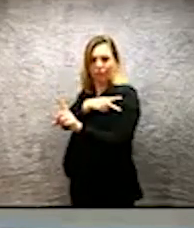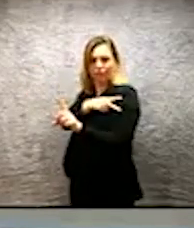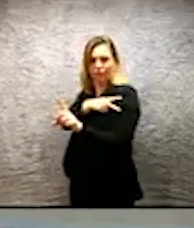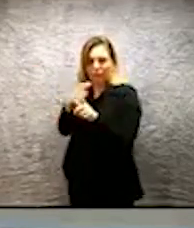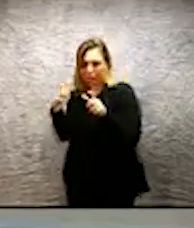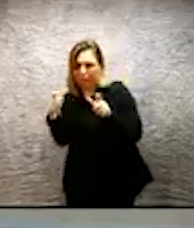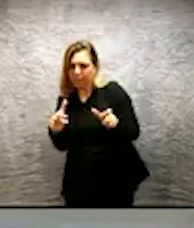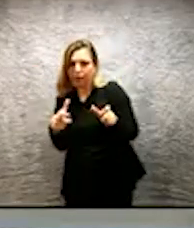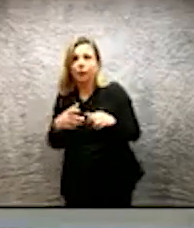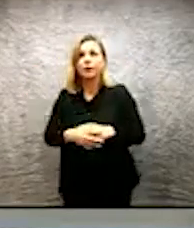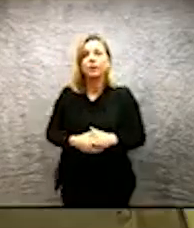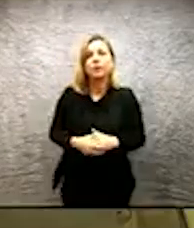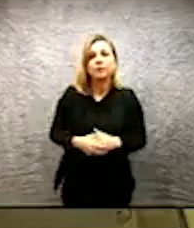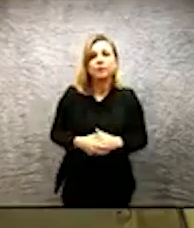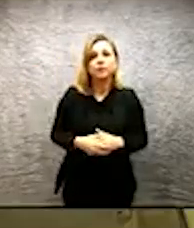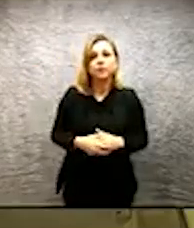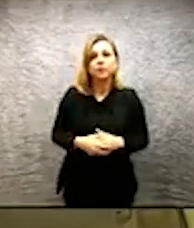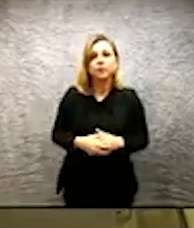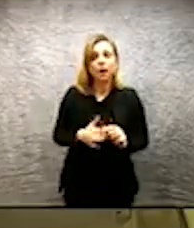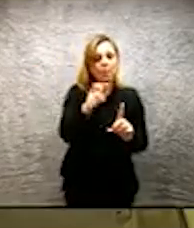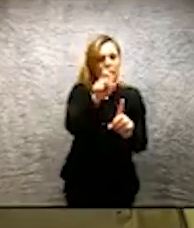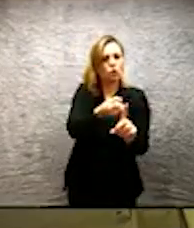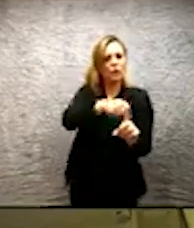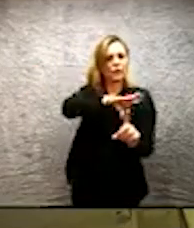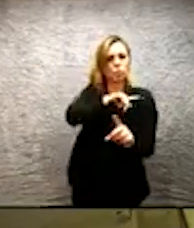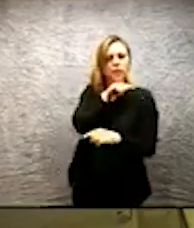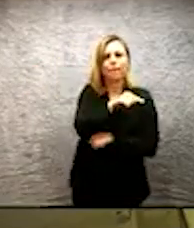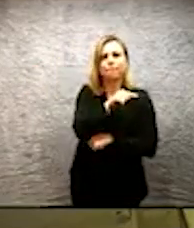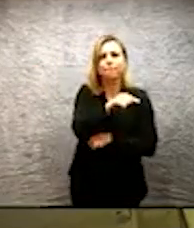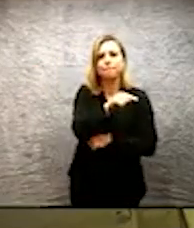sera chargé d'assurer plutôt